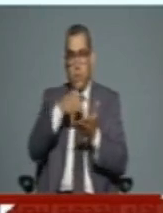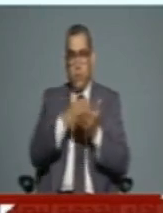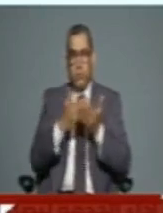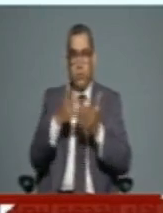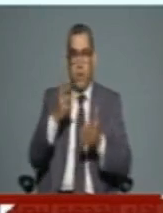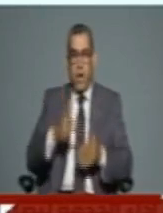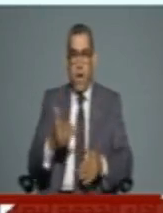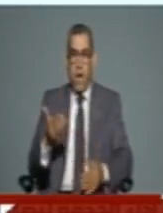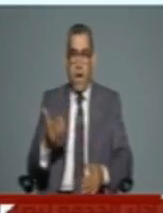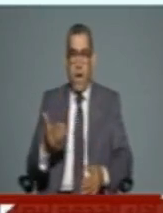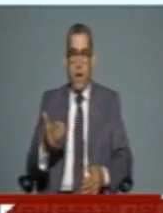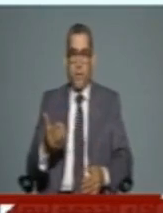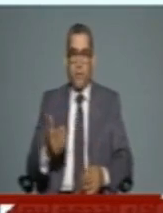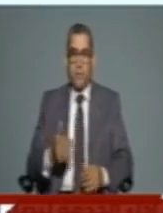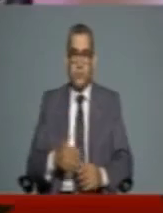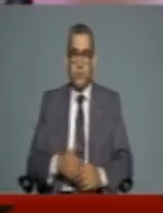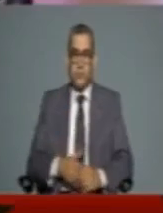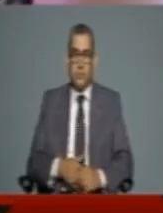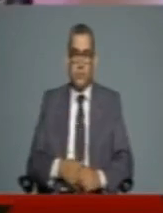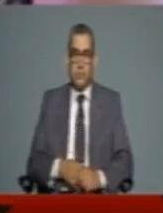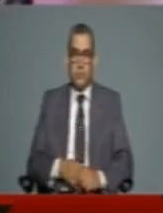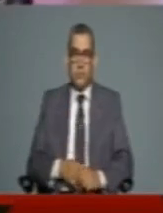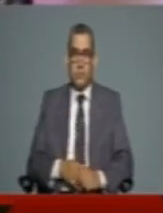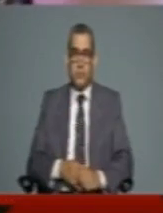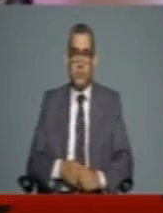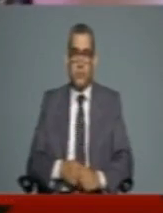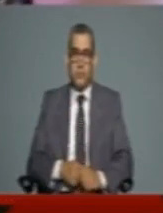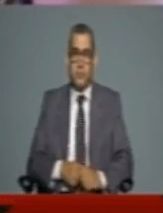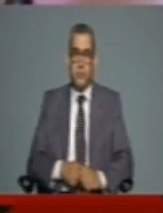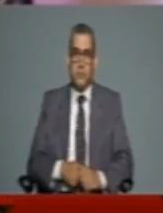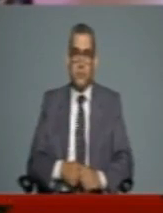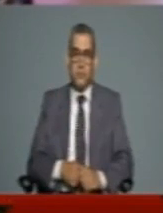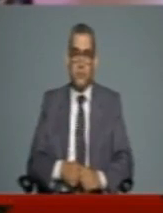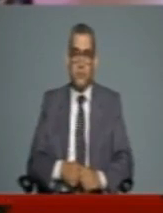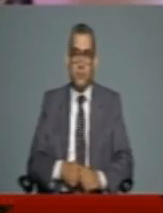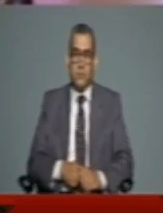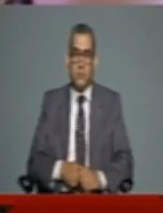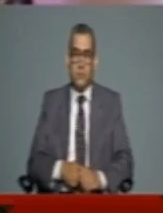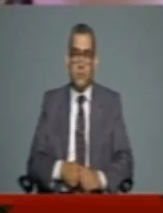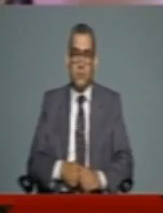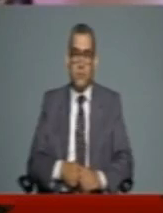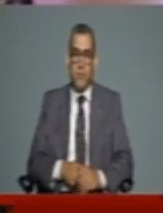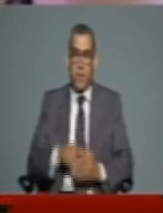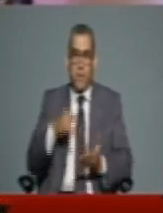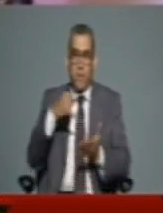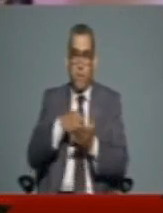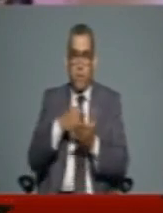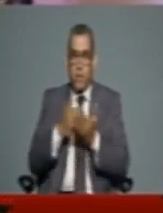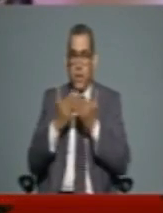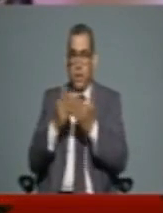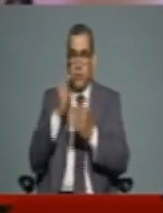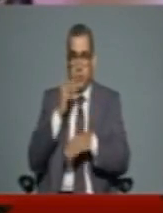مراكز خدمة المواطنين تم تطوير